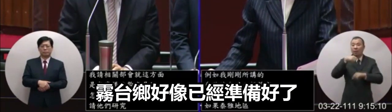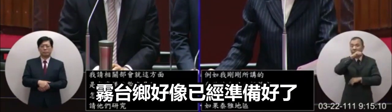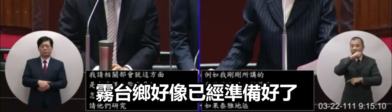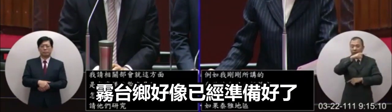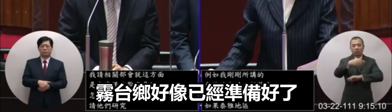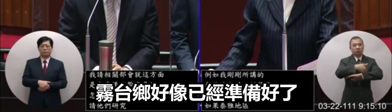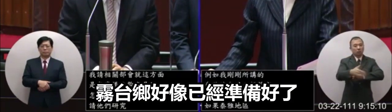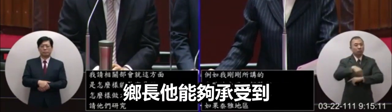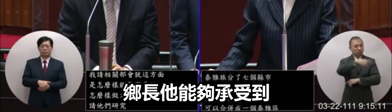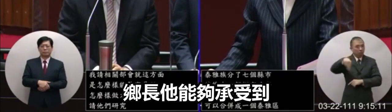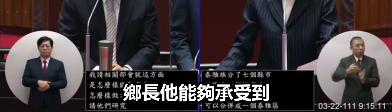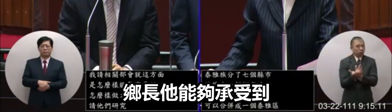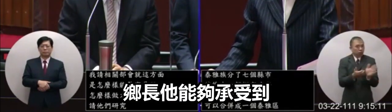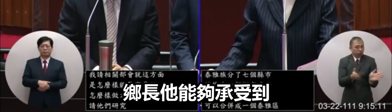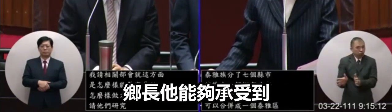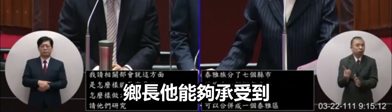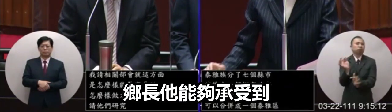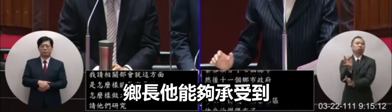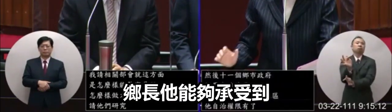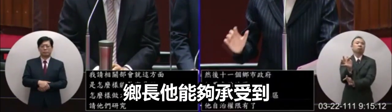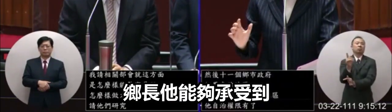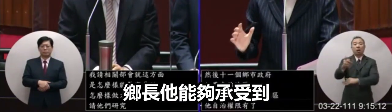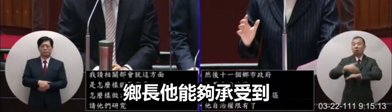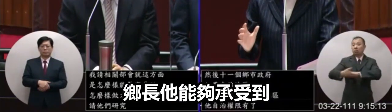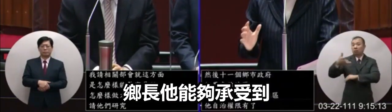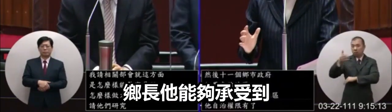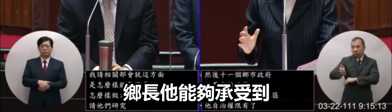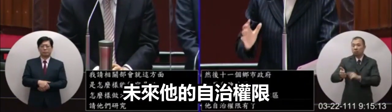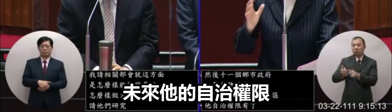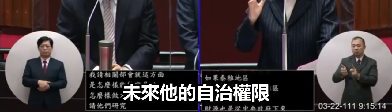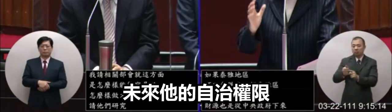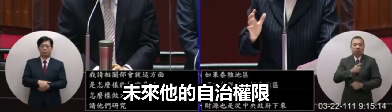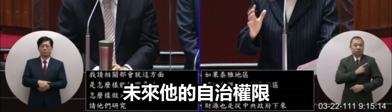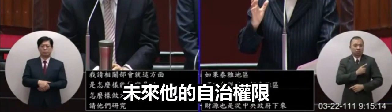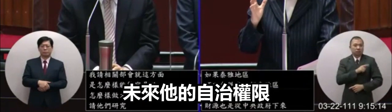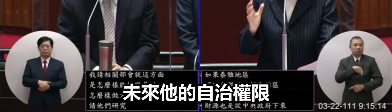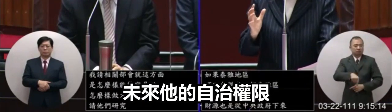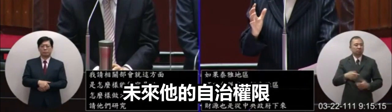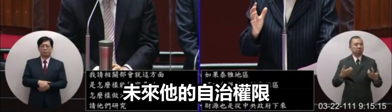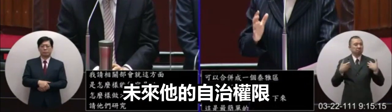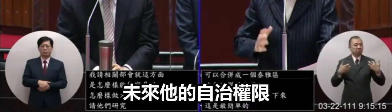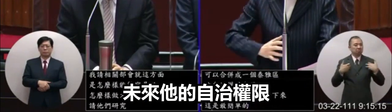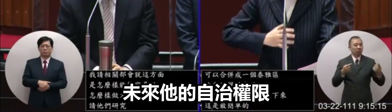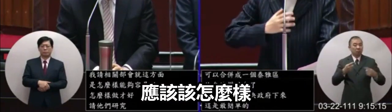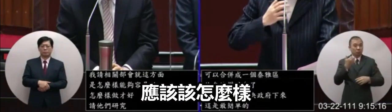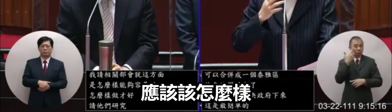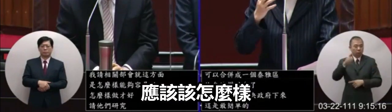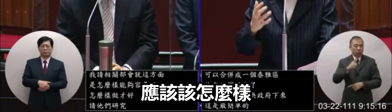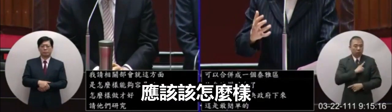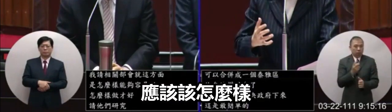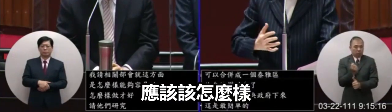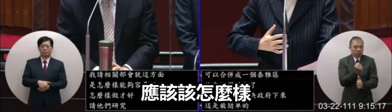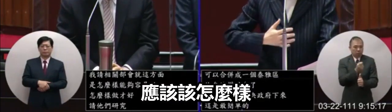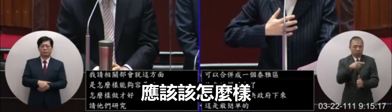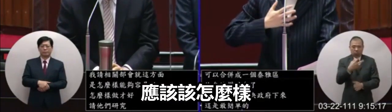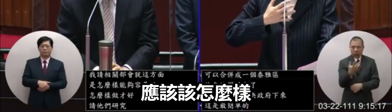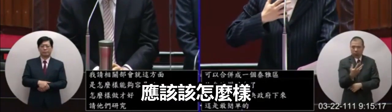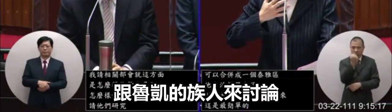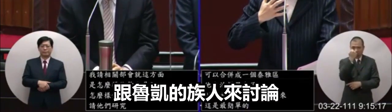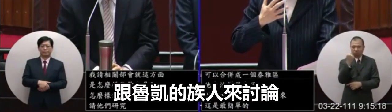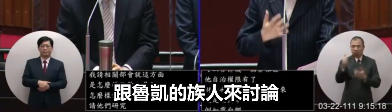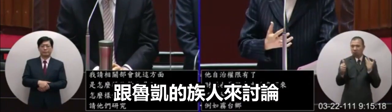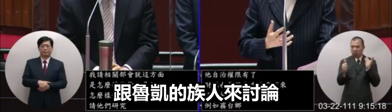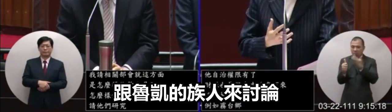像已经准备好了，乡长呢他能够承受到，就是未来他的自治权限应该该怎么